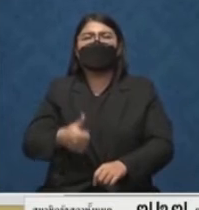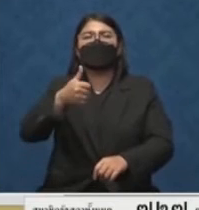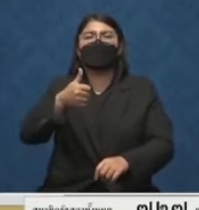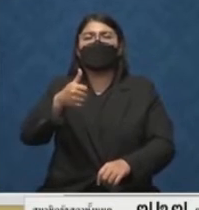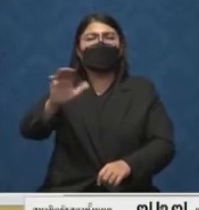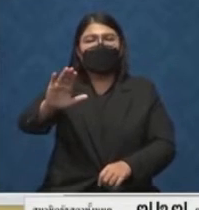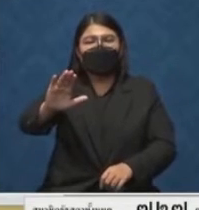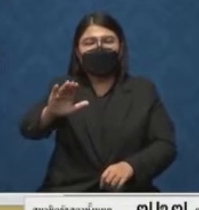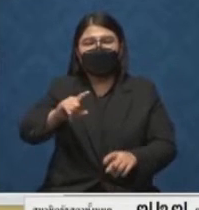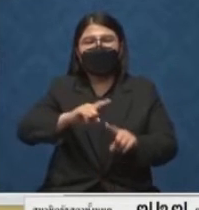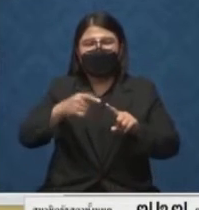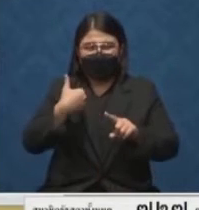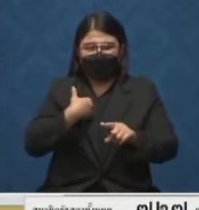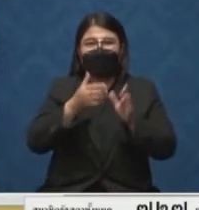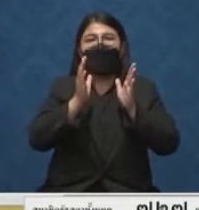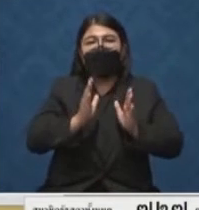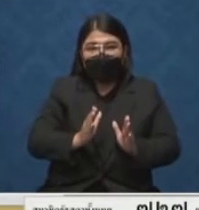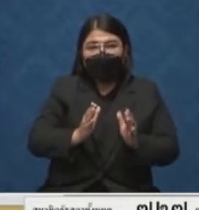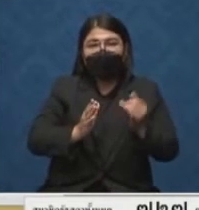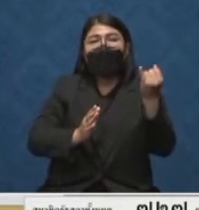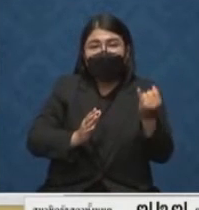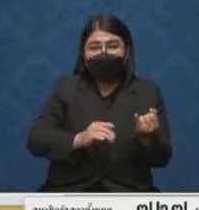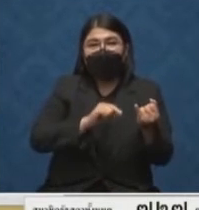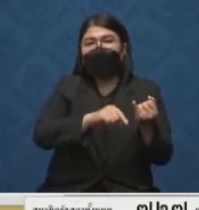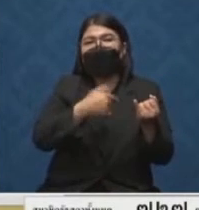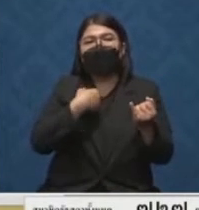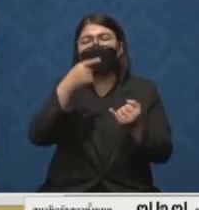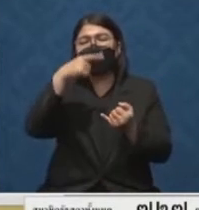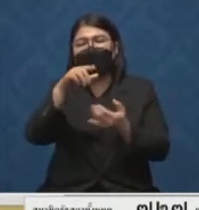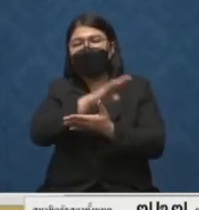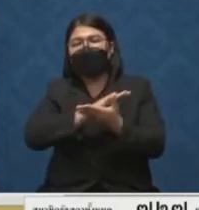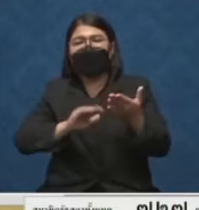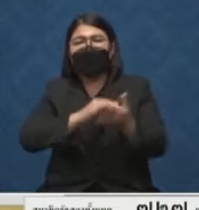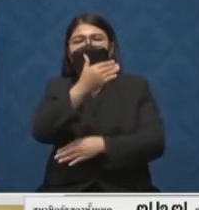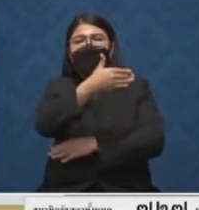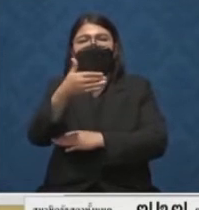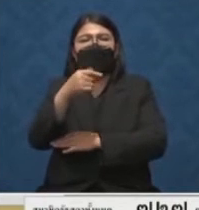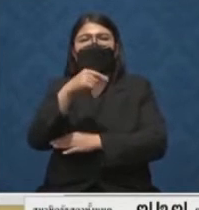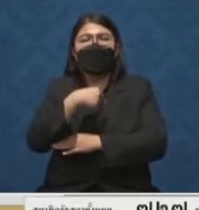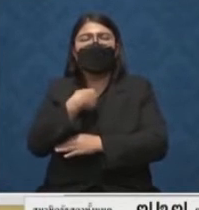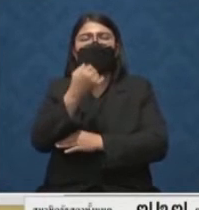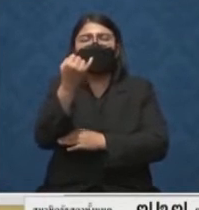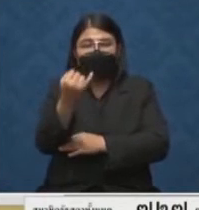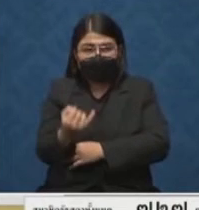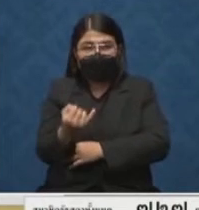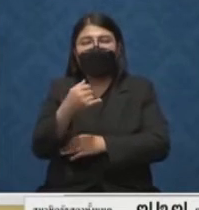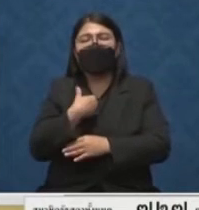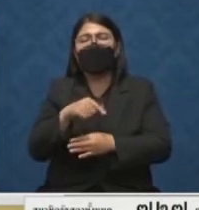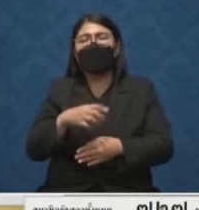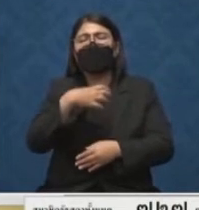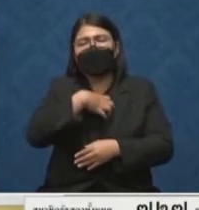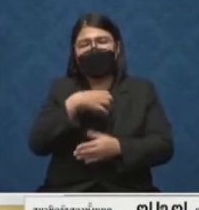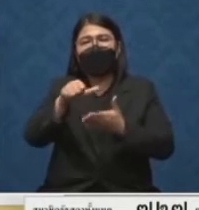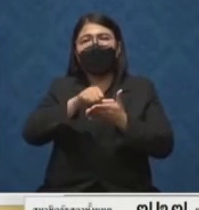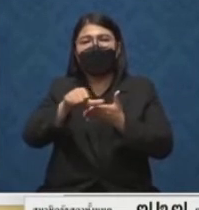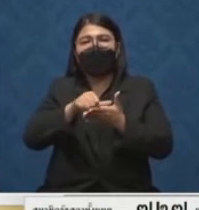แต่จะมีผู้แพ้ก็คประเทศชาติยที่จะเป็นผู้แ้นะครับซึเรารัทรากัมาก็ขอใหกลายตรงนี้กลบไปจุดน